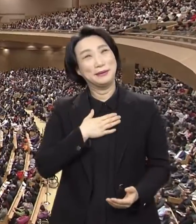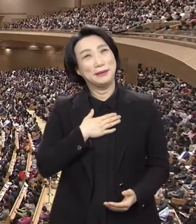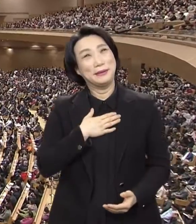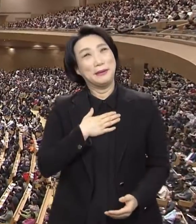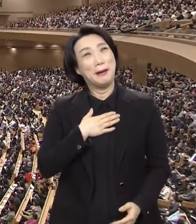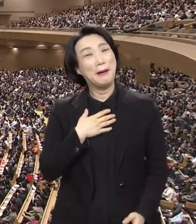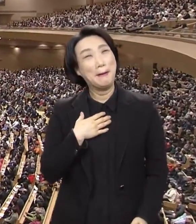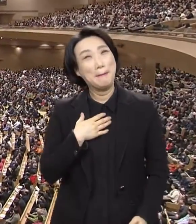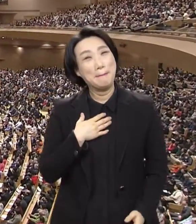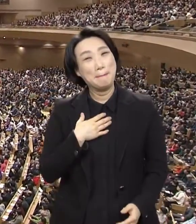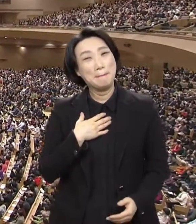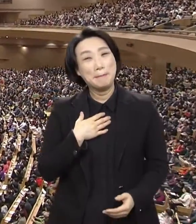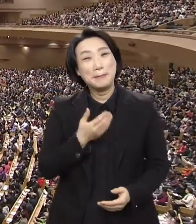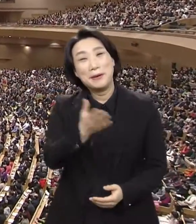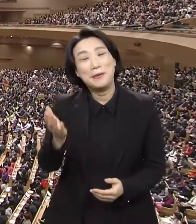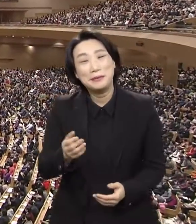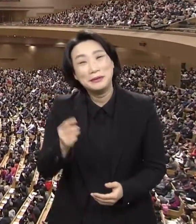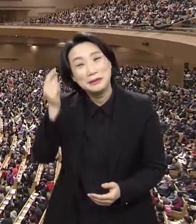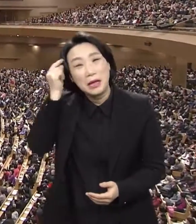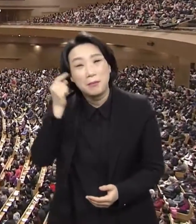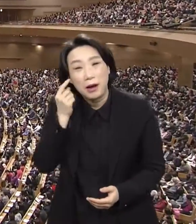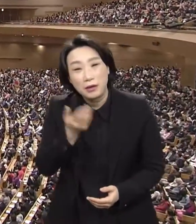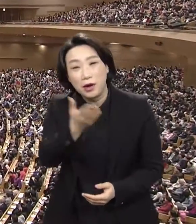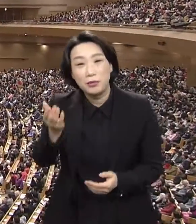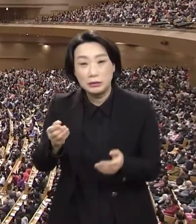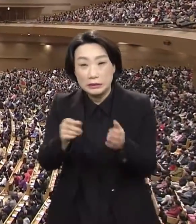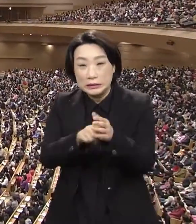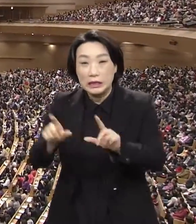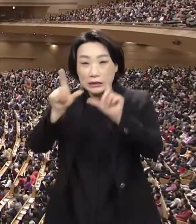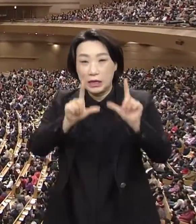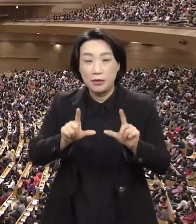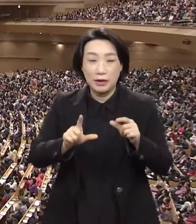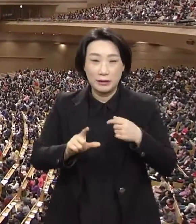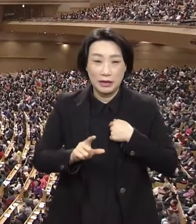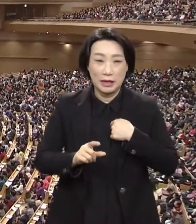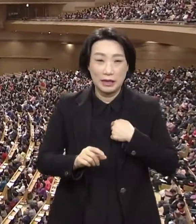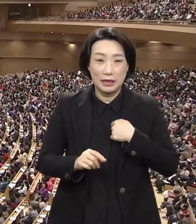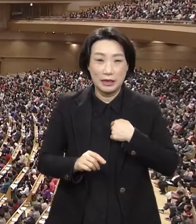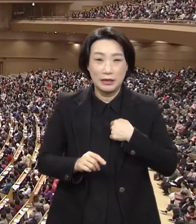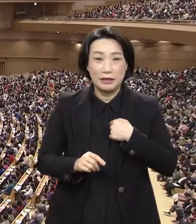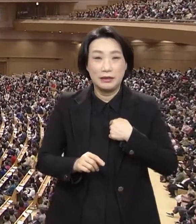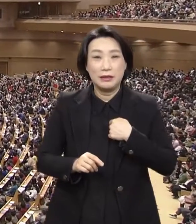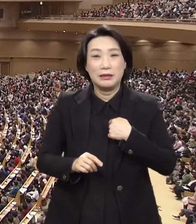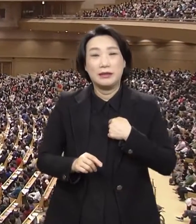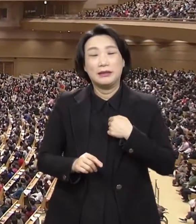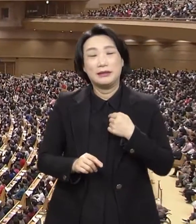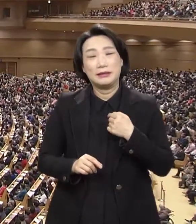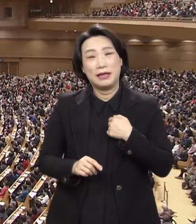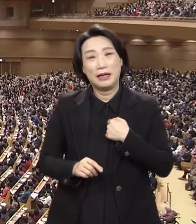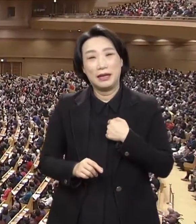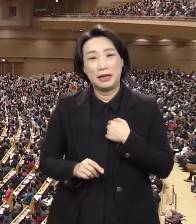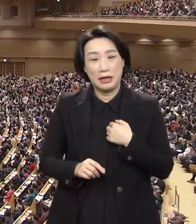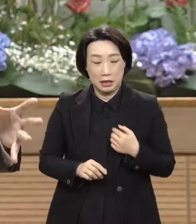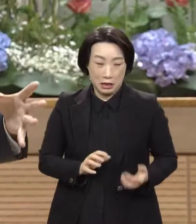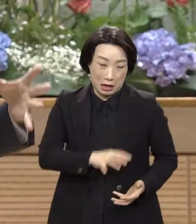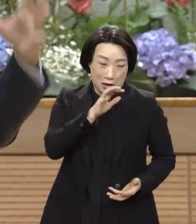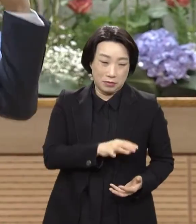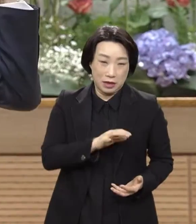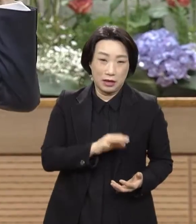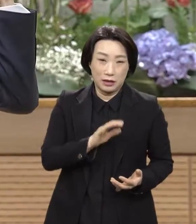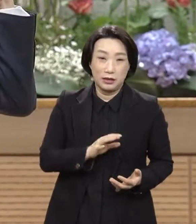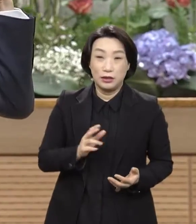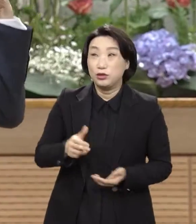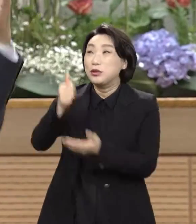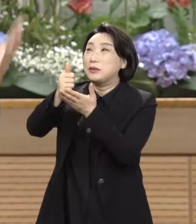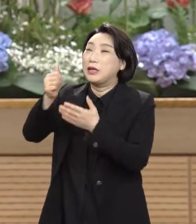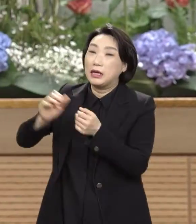이 한번 계산 한번 여러분들의 신앙생활 하는 이 함량과 주님이